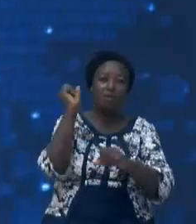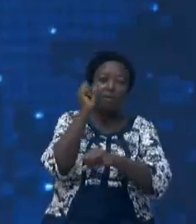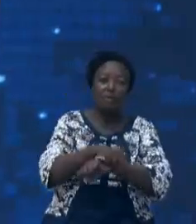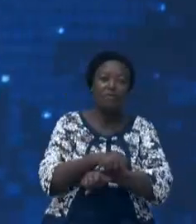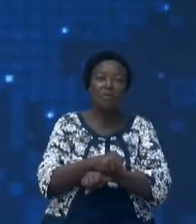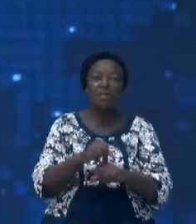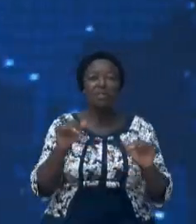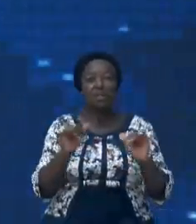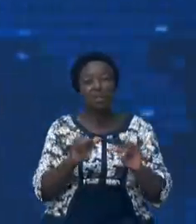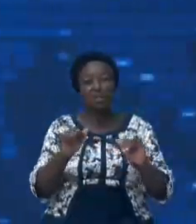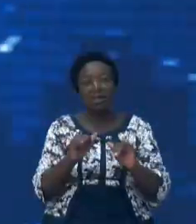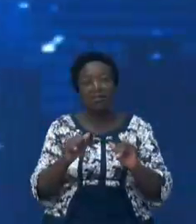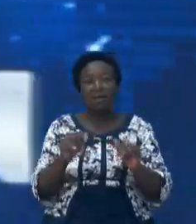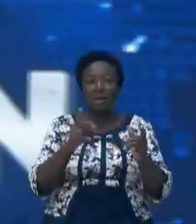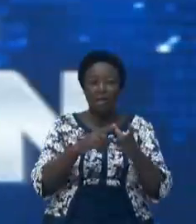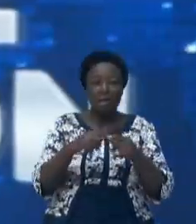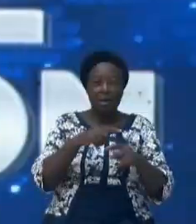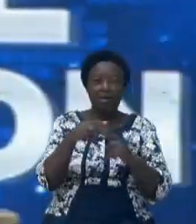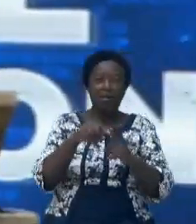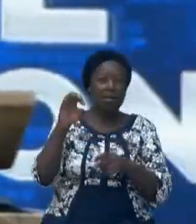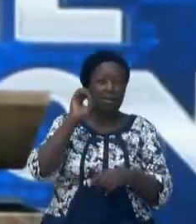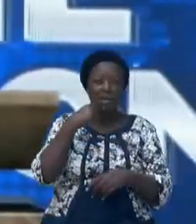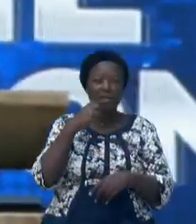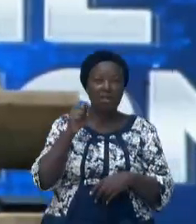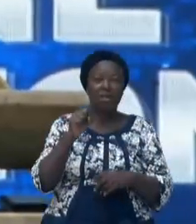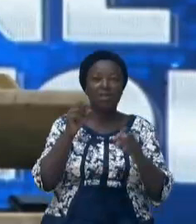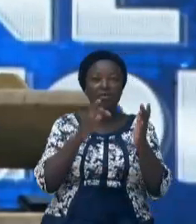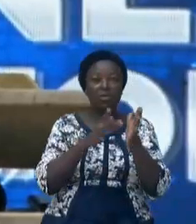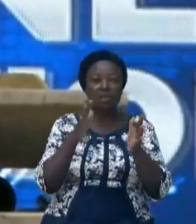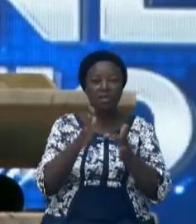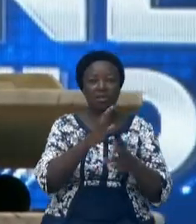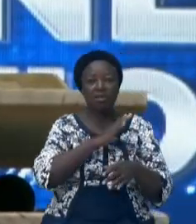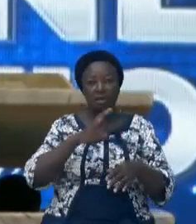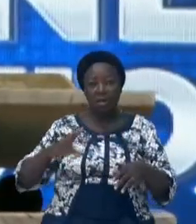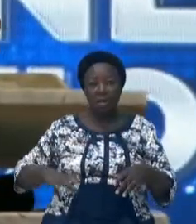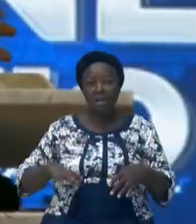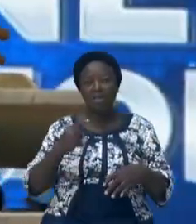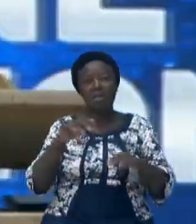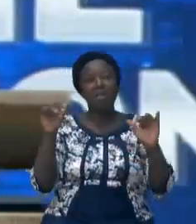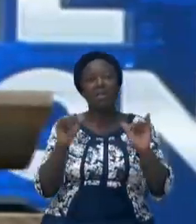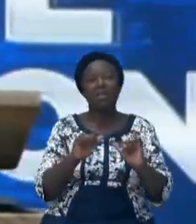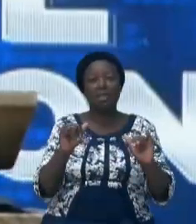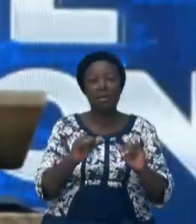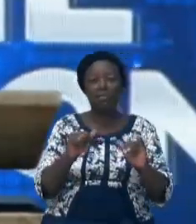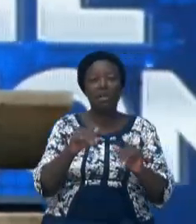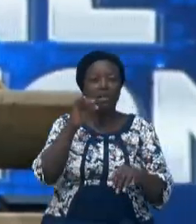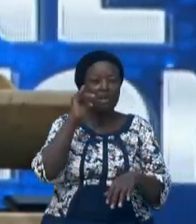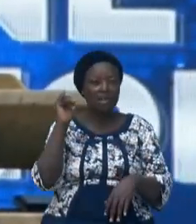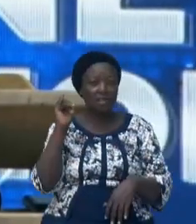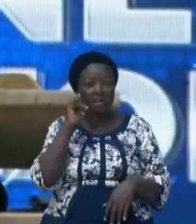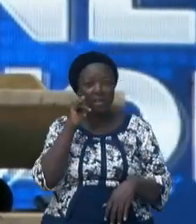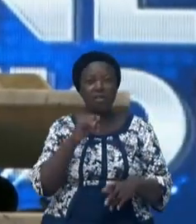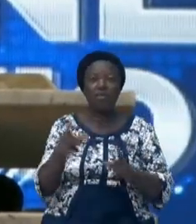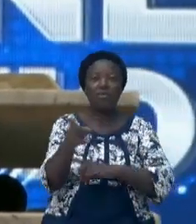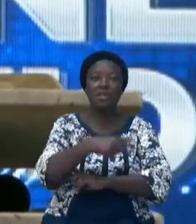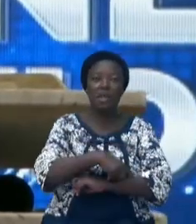possiblités de son nom demeurent les mêmes et qui dit jésus christ